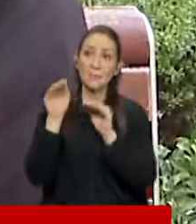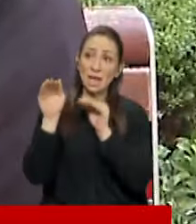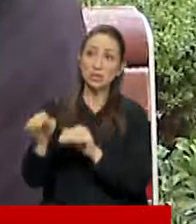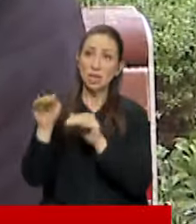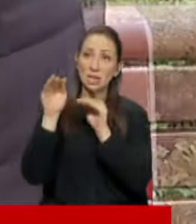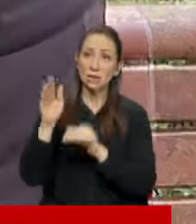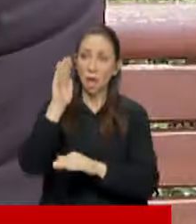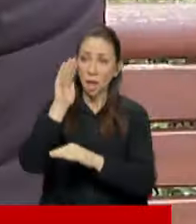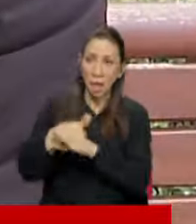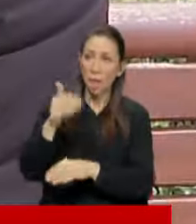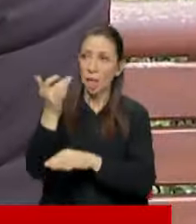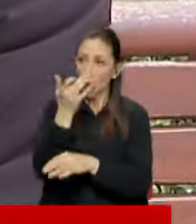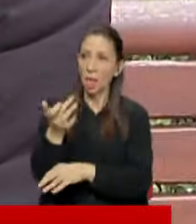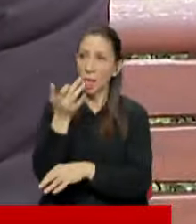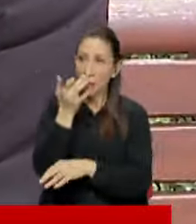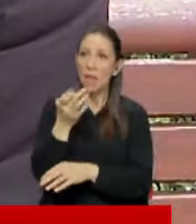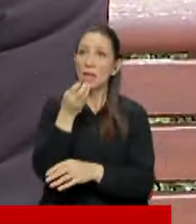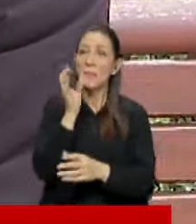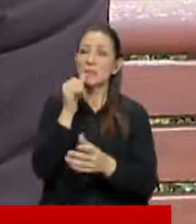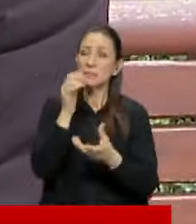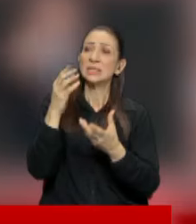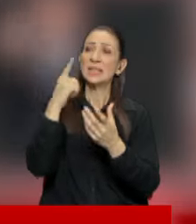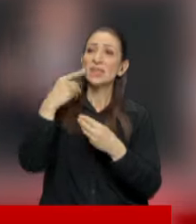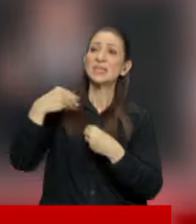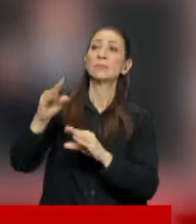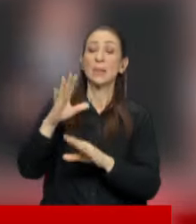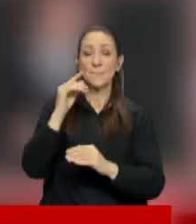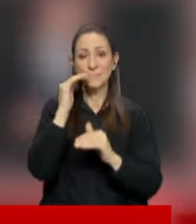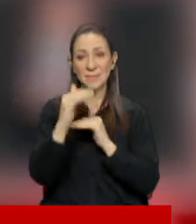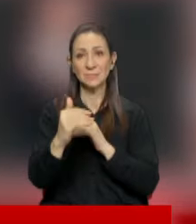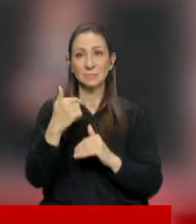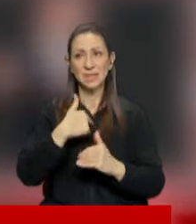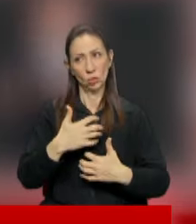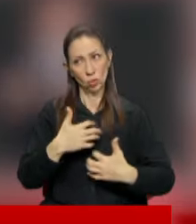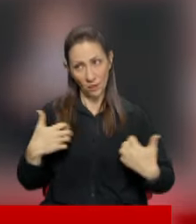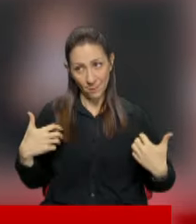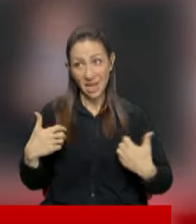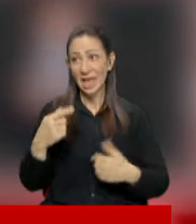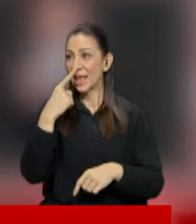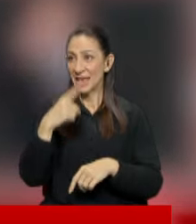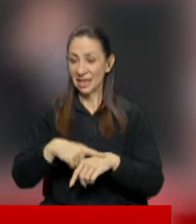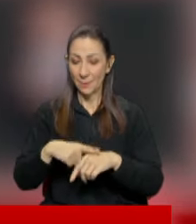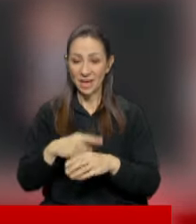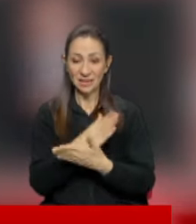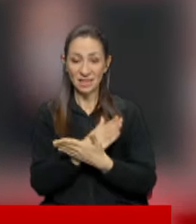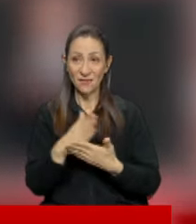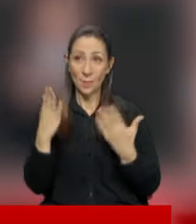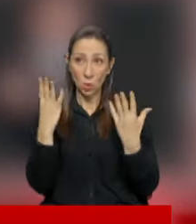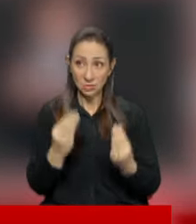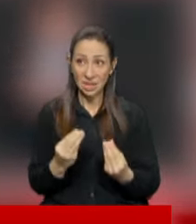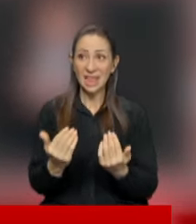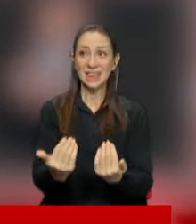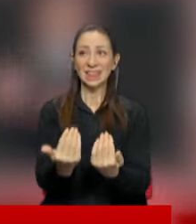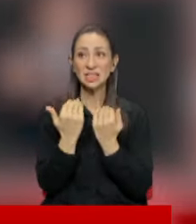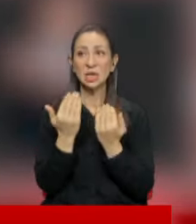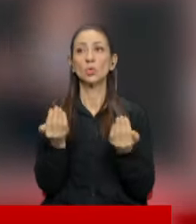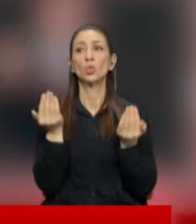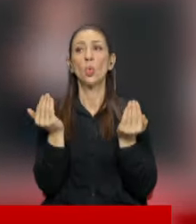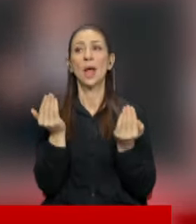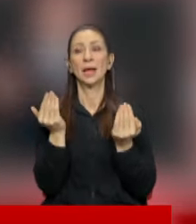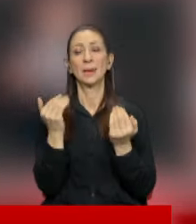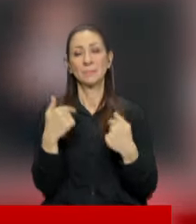destekledik, aldandık. Yemedik, içmedik, devleti satmadık. Milletimizden bize güvenmeyi, inanmayı sürdürmesini, destek ve